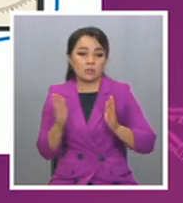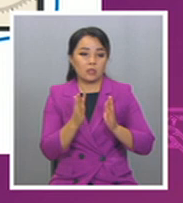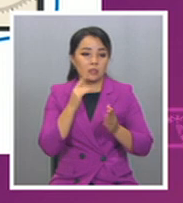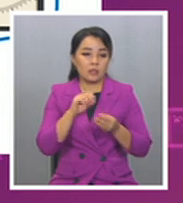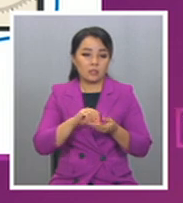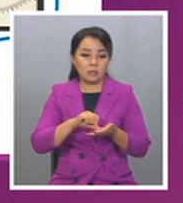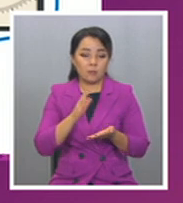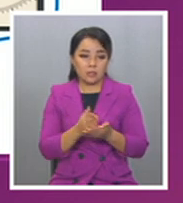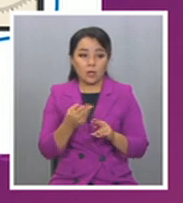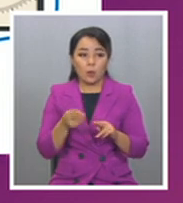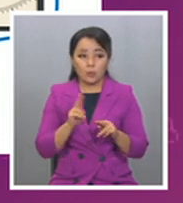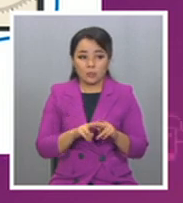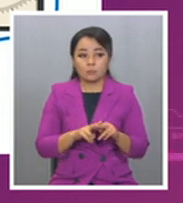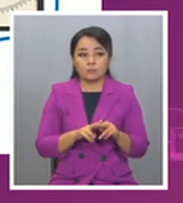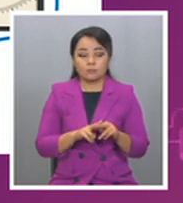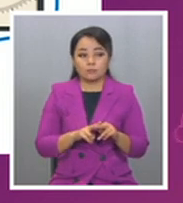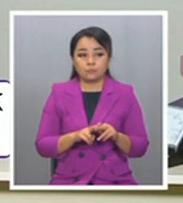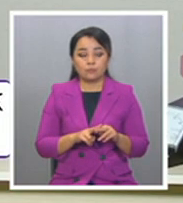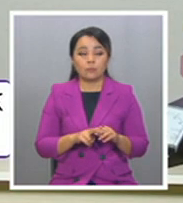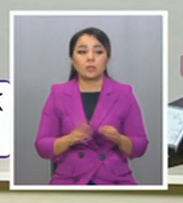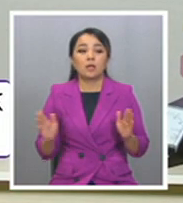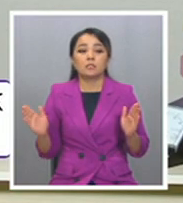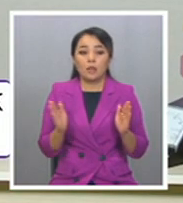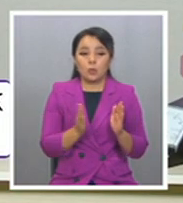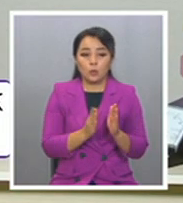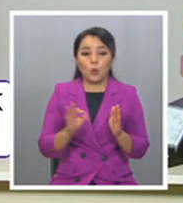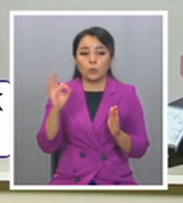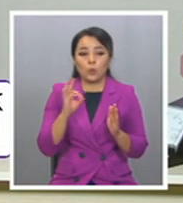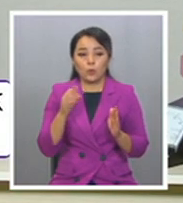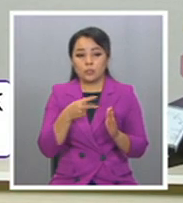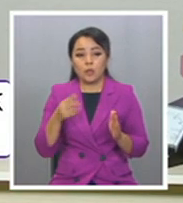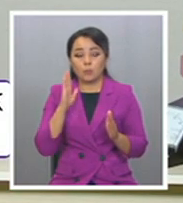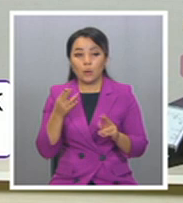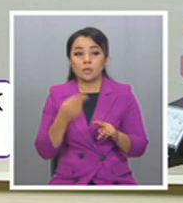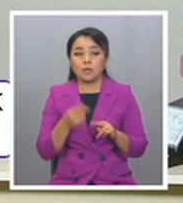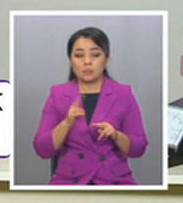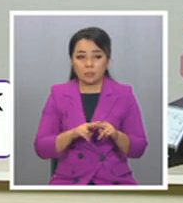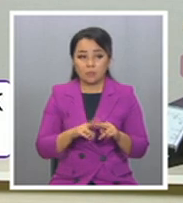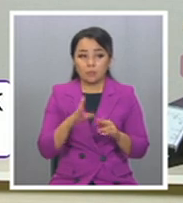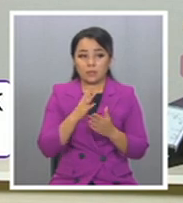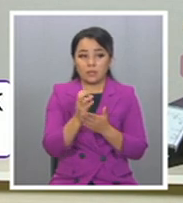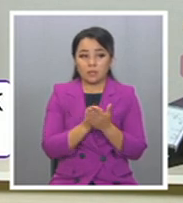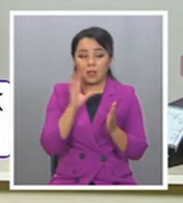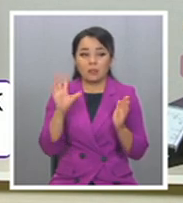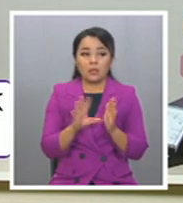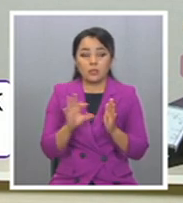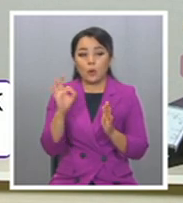Демек, оның ығысуы 0-ге тең болады. Ол жерде потенциалдық энергия 0-ге тең болады да,